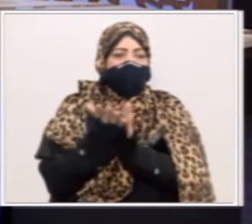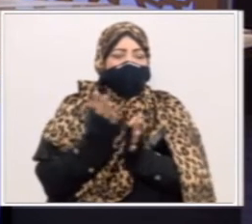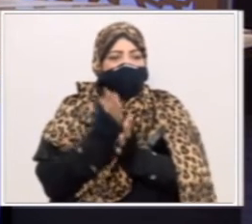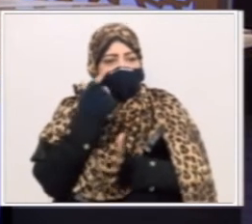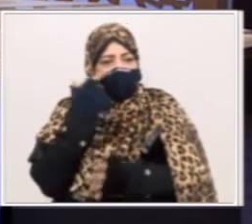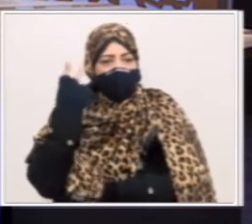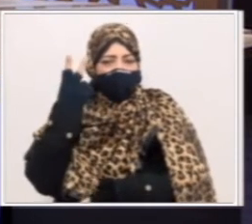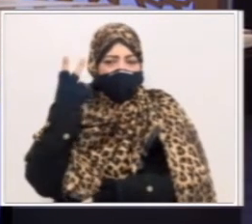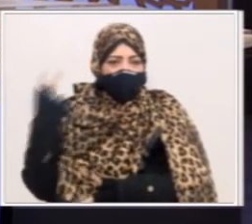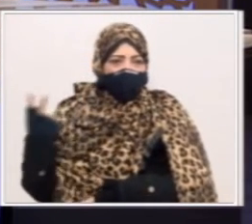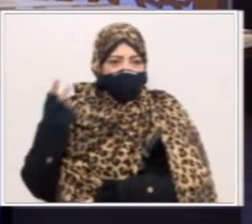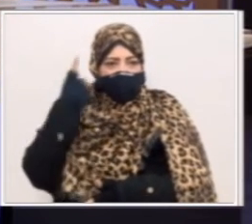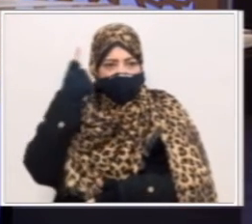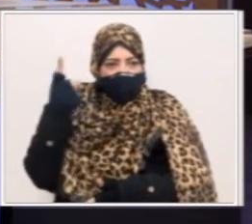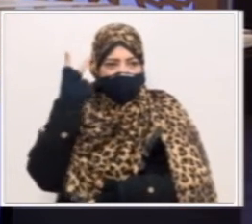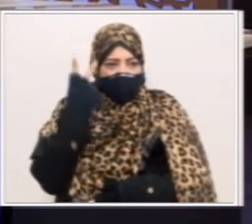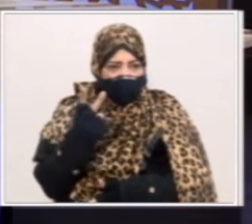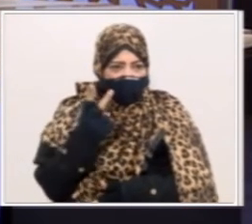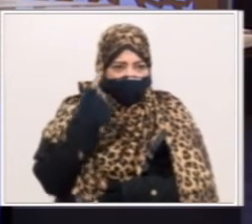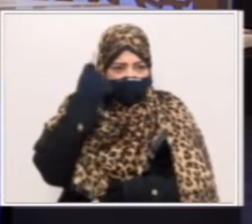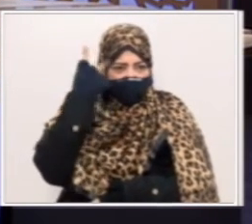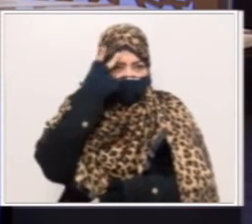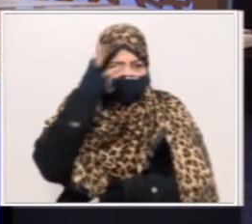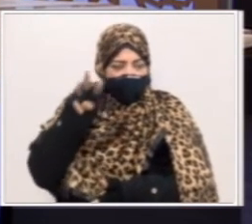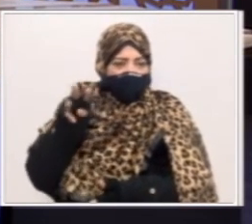وكم يعطي للبنتان هذا كل ما يملك ولا